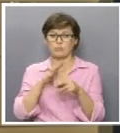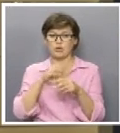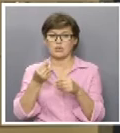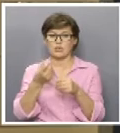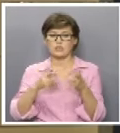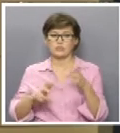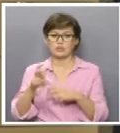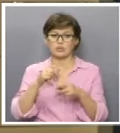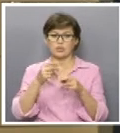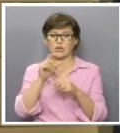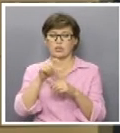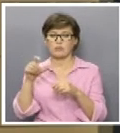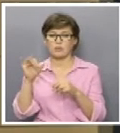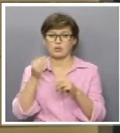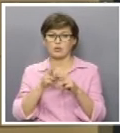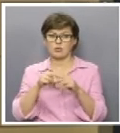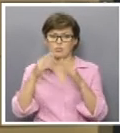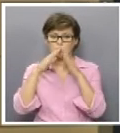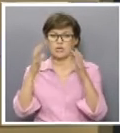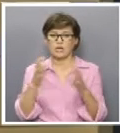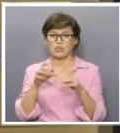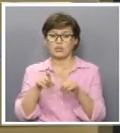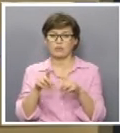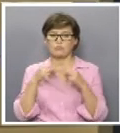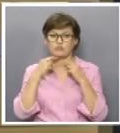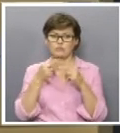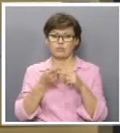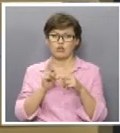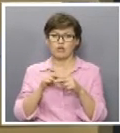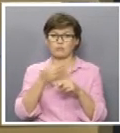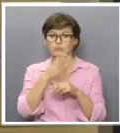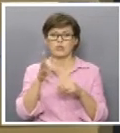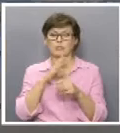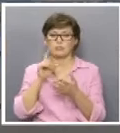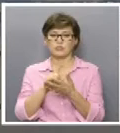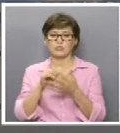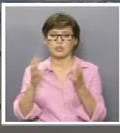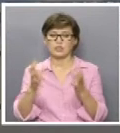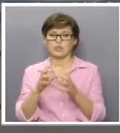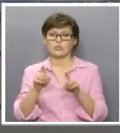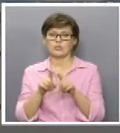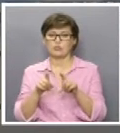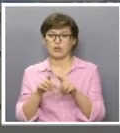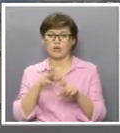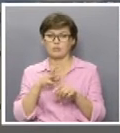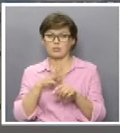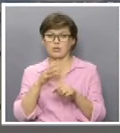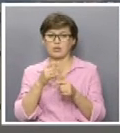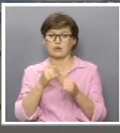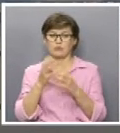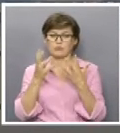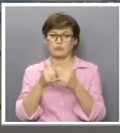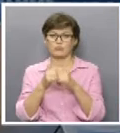жеткізу жоспарланып отыр. Бұл туралы Алматы өмір сүруге және бизнеске жайлы қала форумына арналған брифинг барысында Алматы қалалық кәсіпкерлік